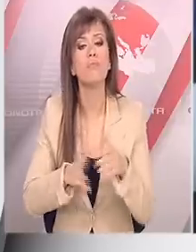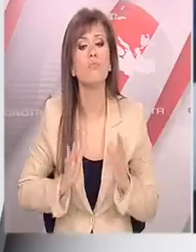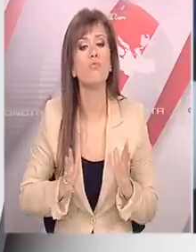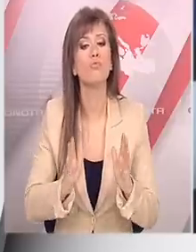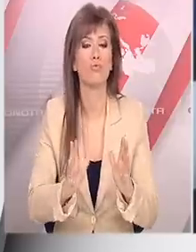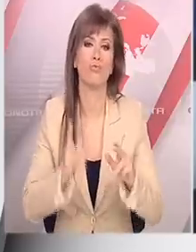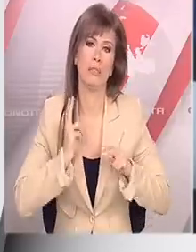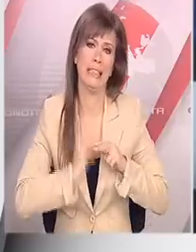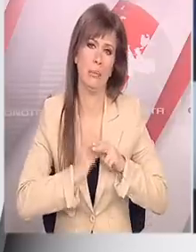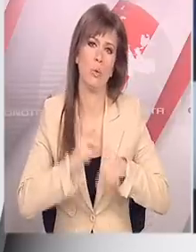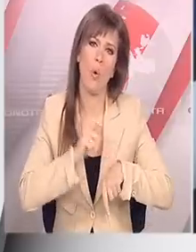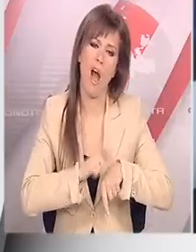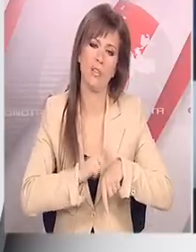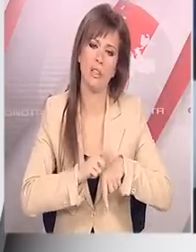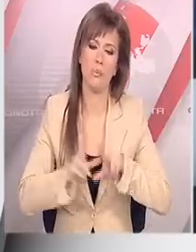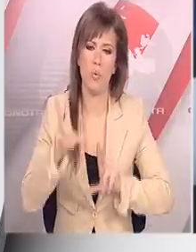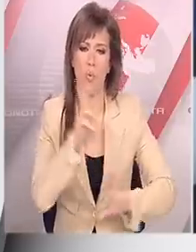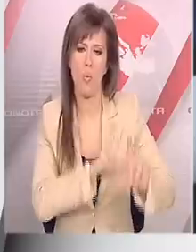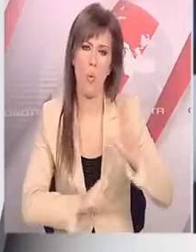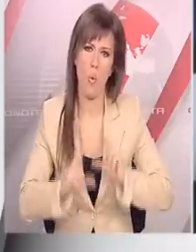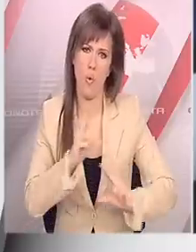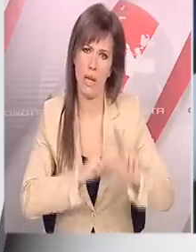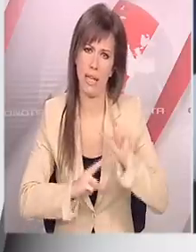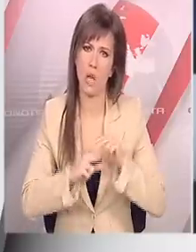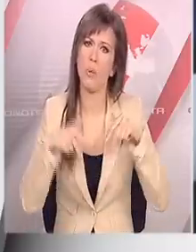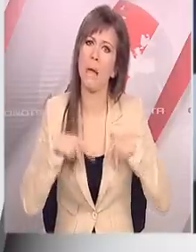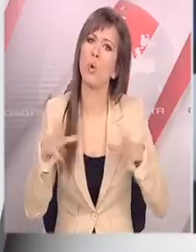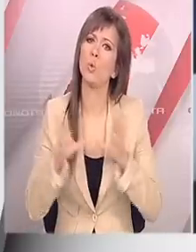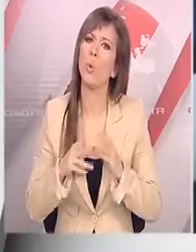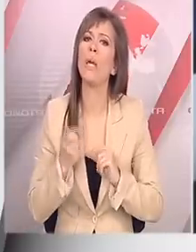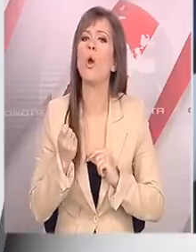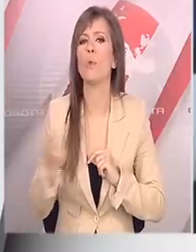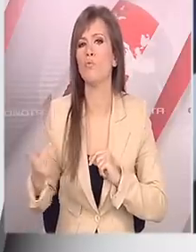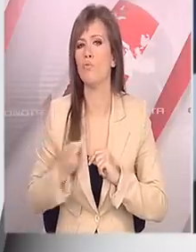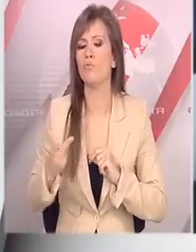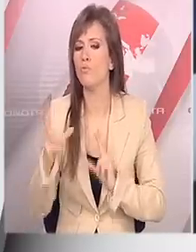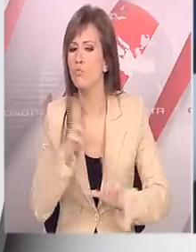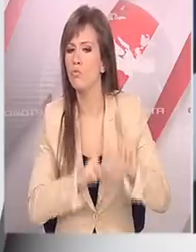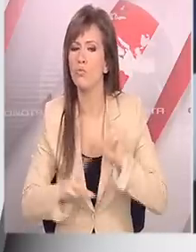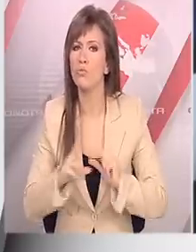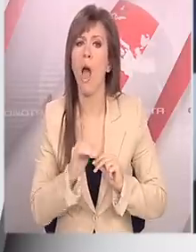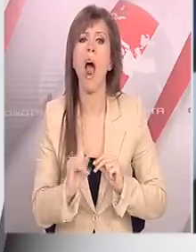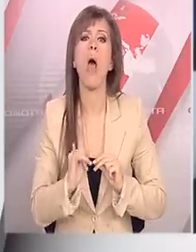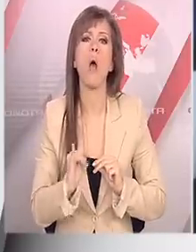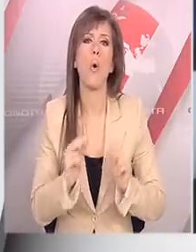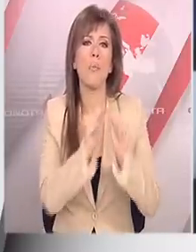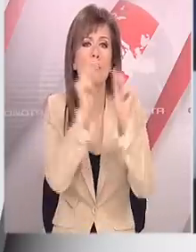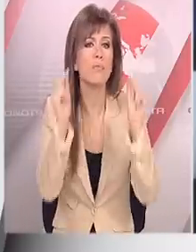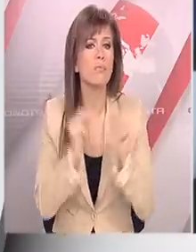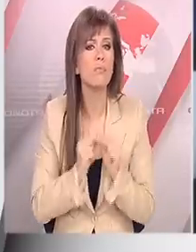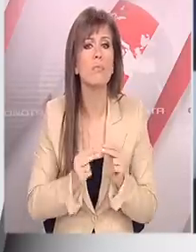That is the position where we are. That is the kind of talks that we had. And as I said, no conclusions are drawn